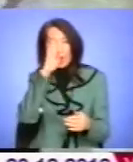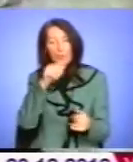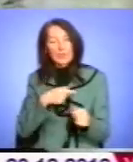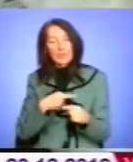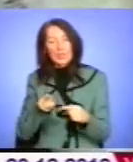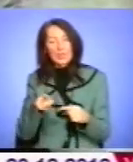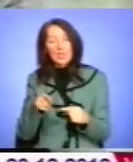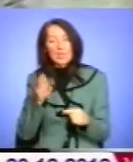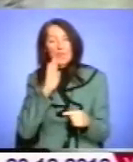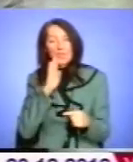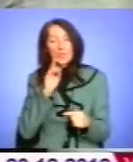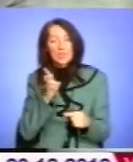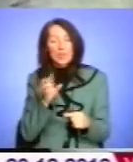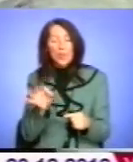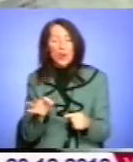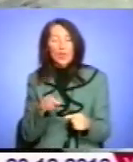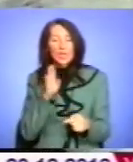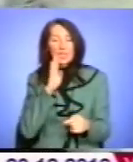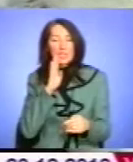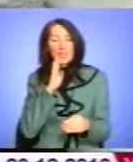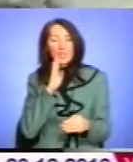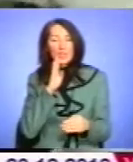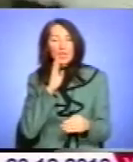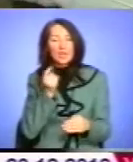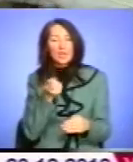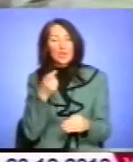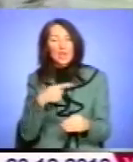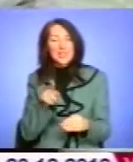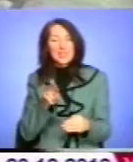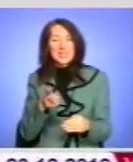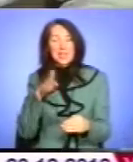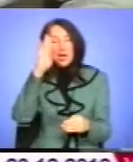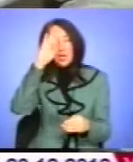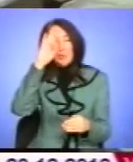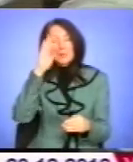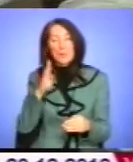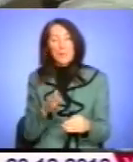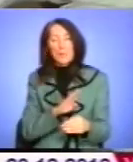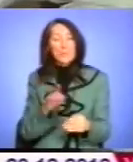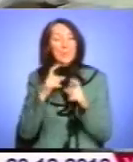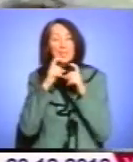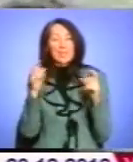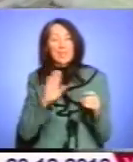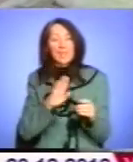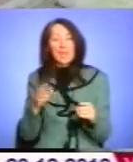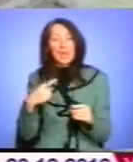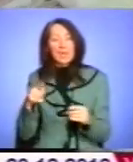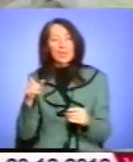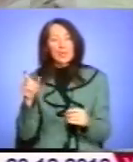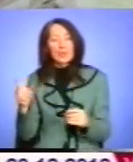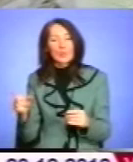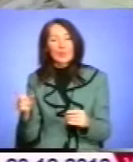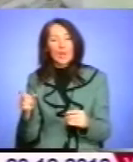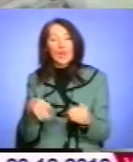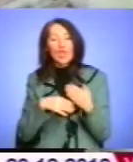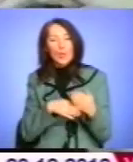дівчини, бо дівчина трохи інша, як хлопець. Не кричати на іншого,